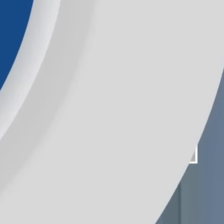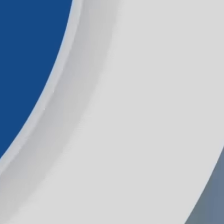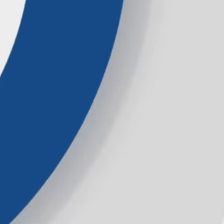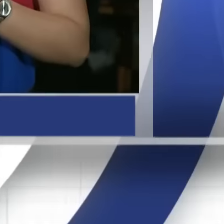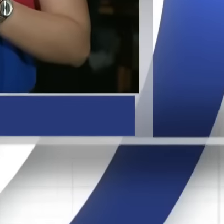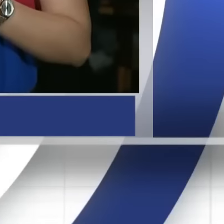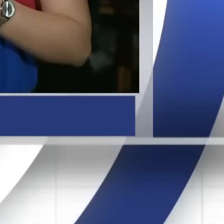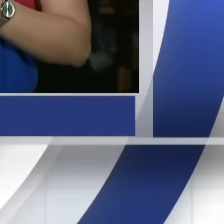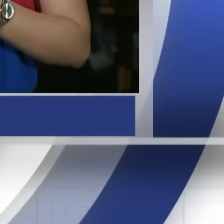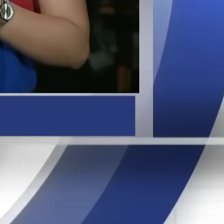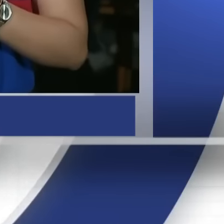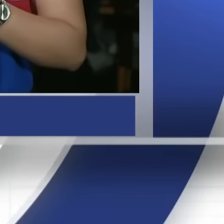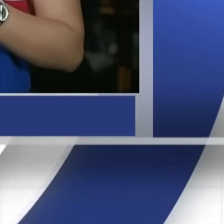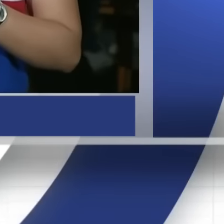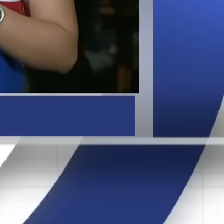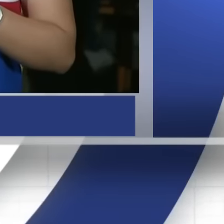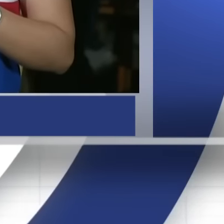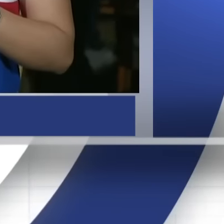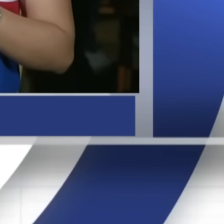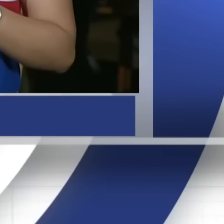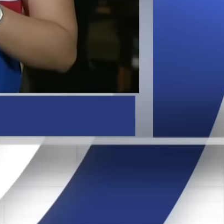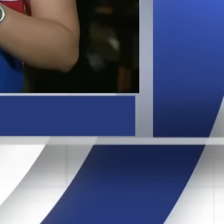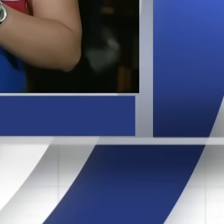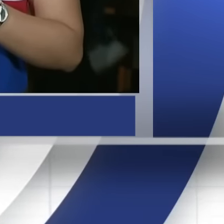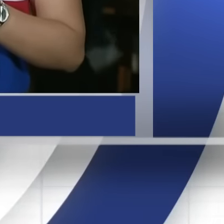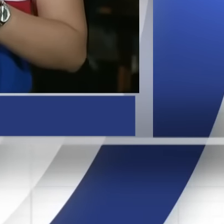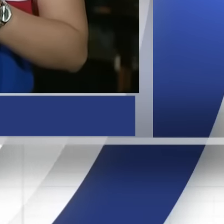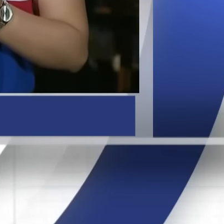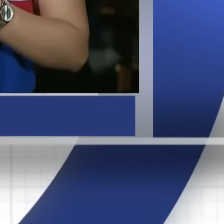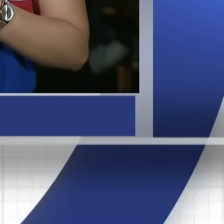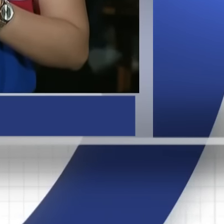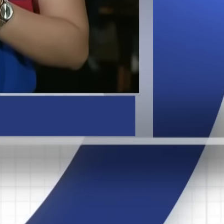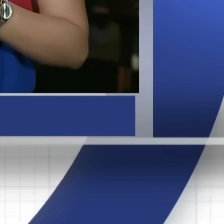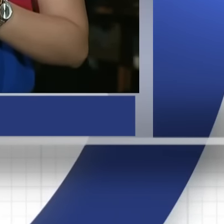ng Patrol, si Bianca Daba. Bianca!